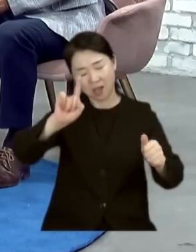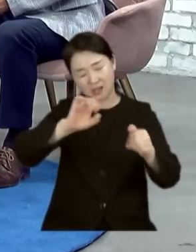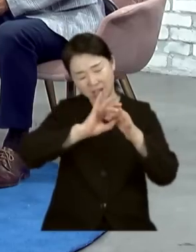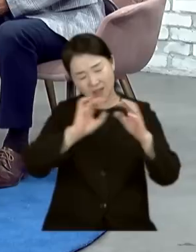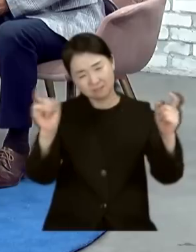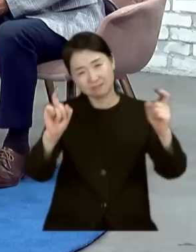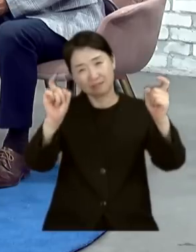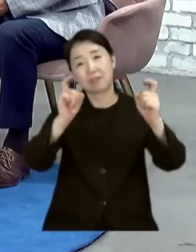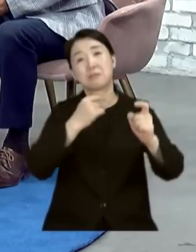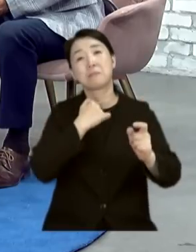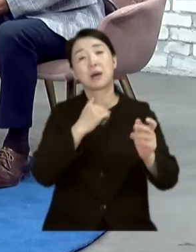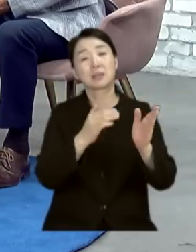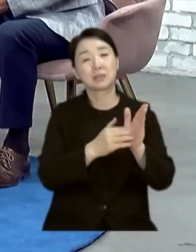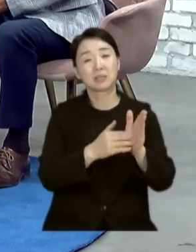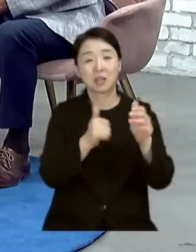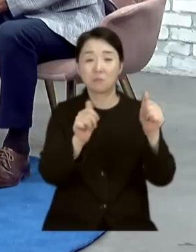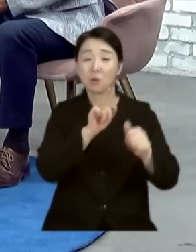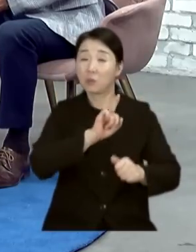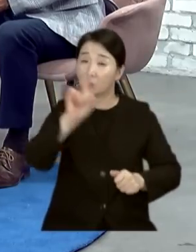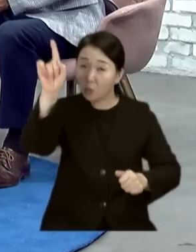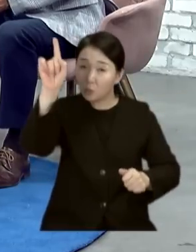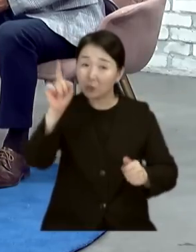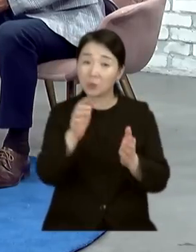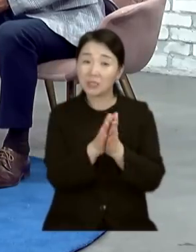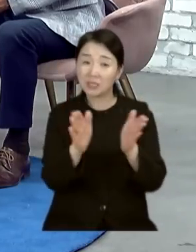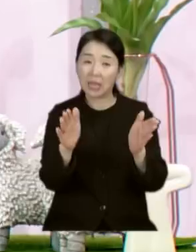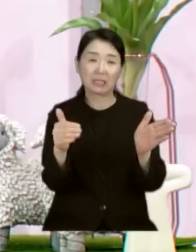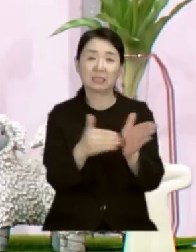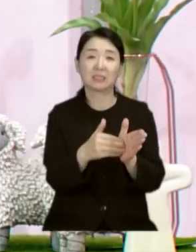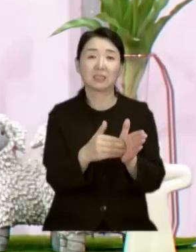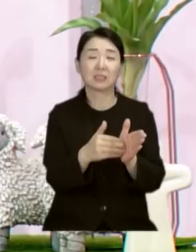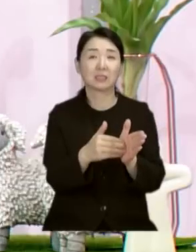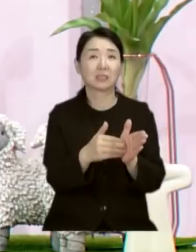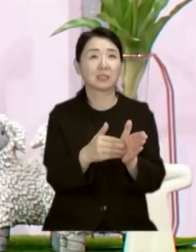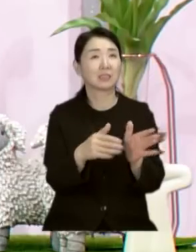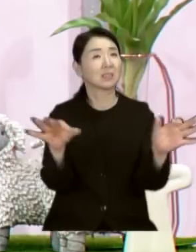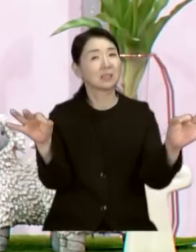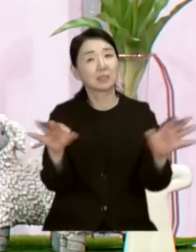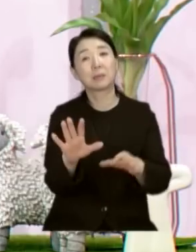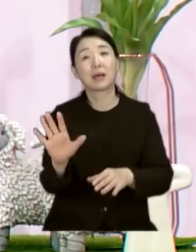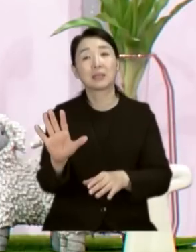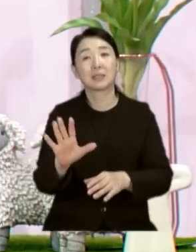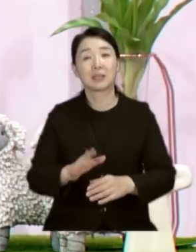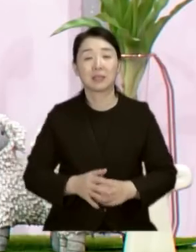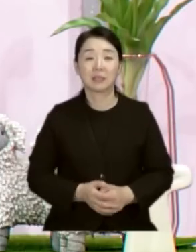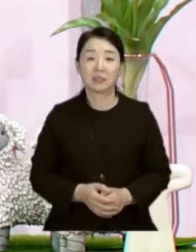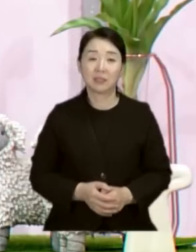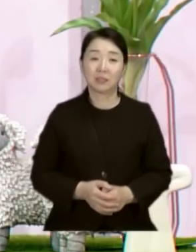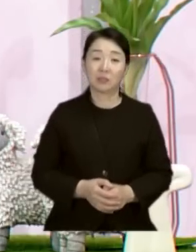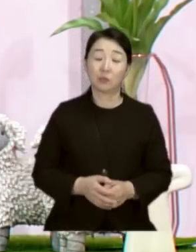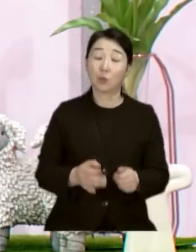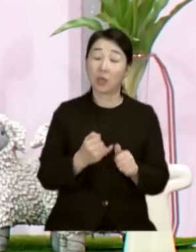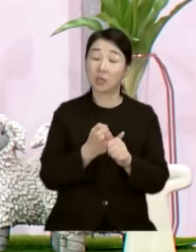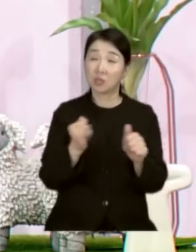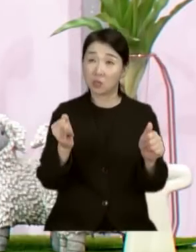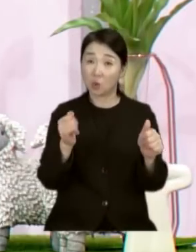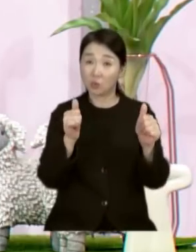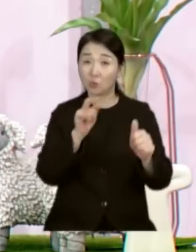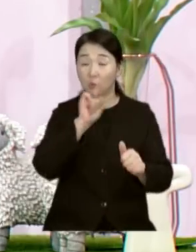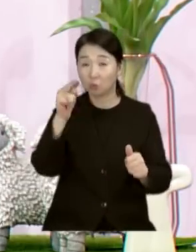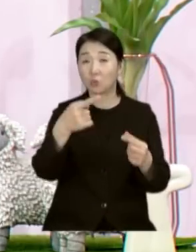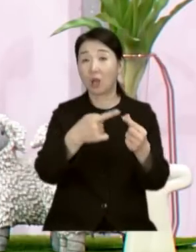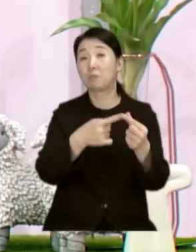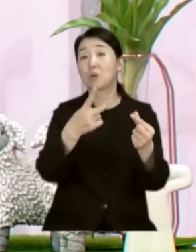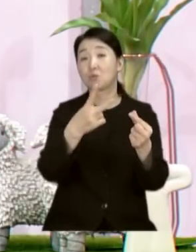했어요. 소송이 한번 시작되면 이제 금방 끝나는 게 아니잖아요. 근데 뭐 이혼 소송도 두